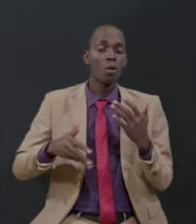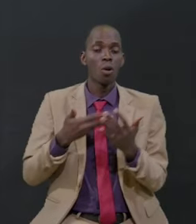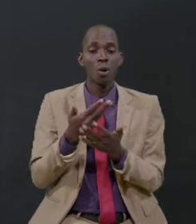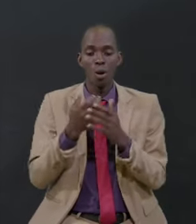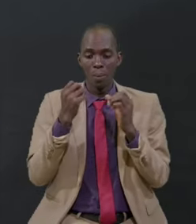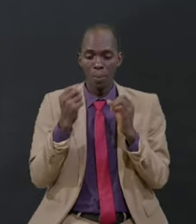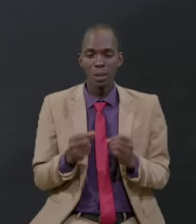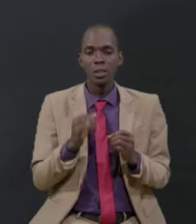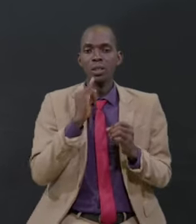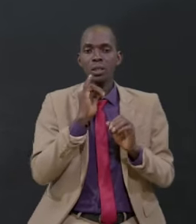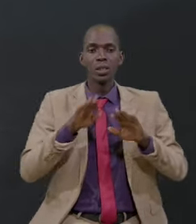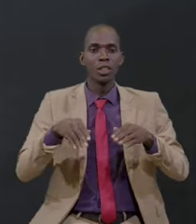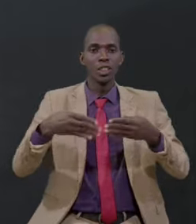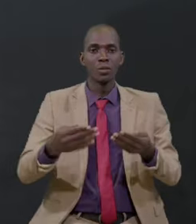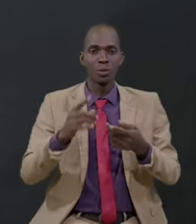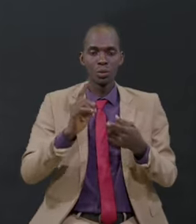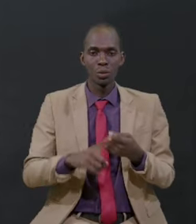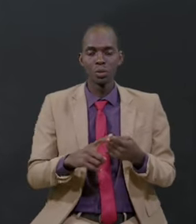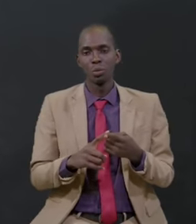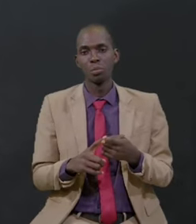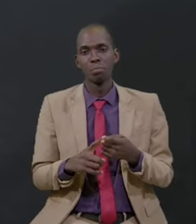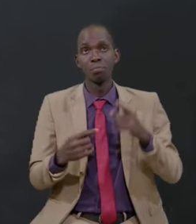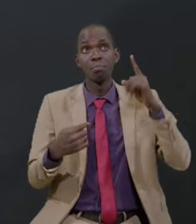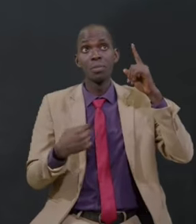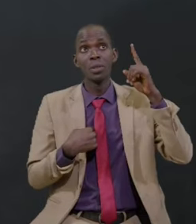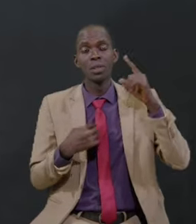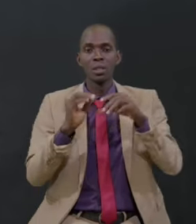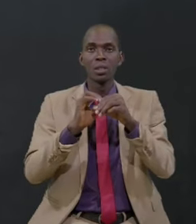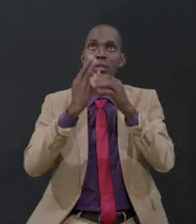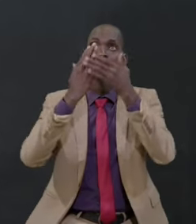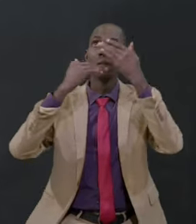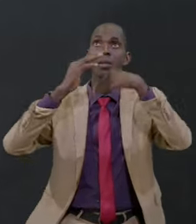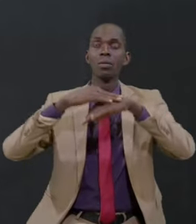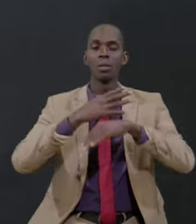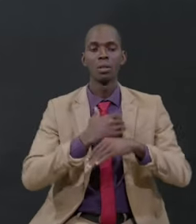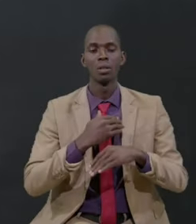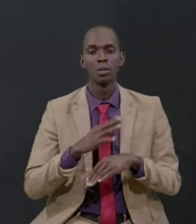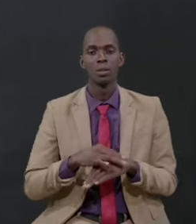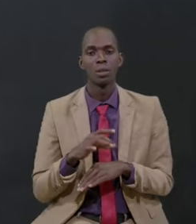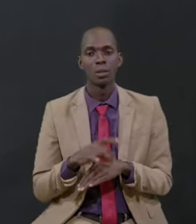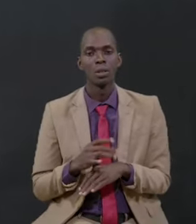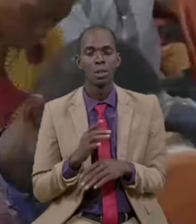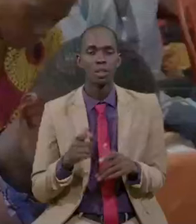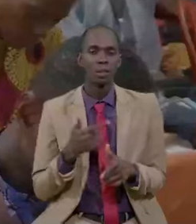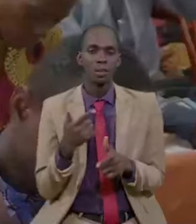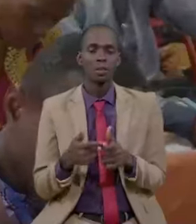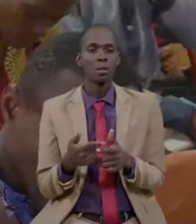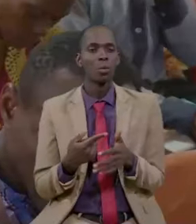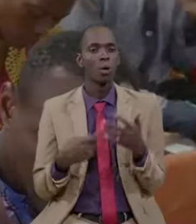m'a été donné dans le ciel et sur la terre. Et quel est le mot